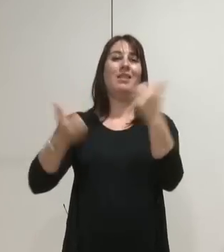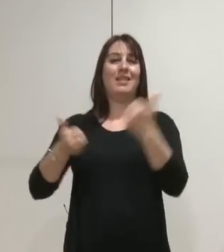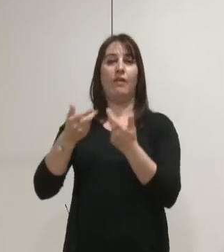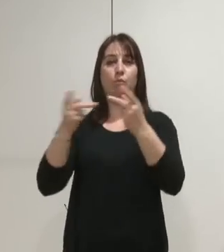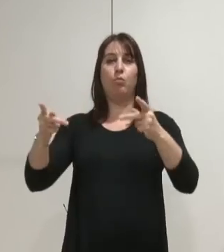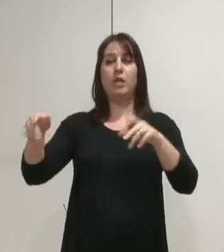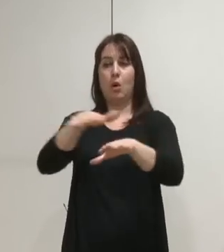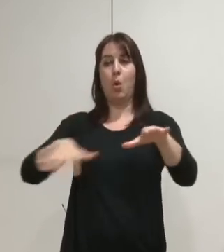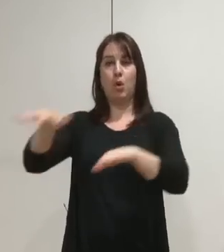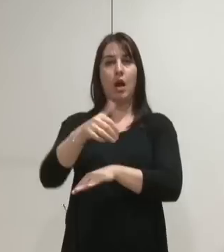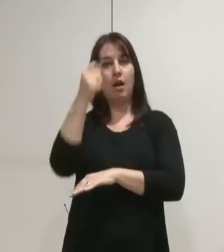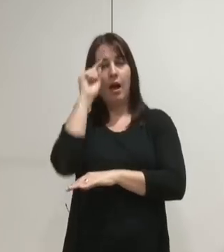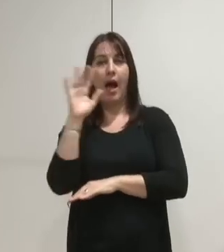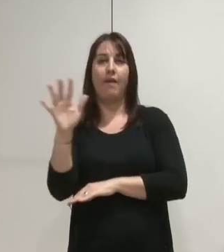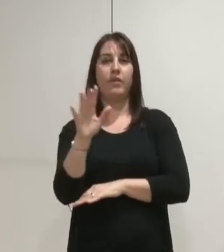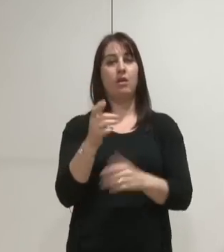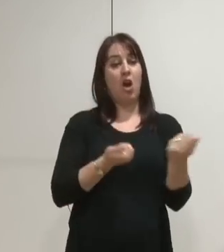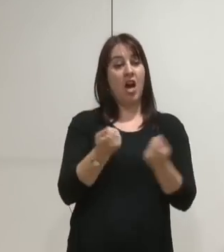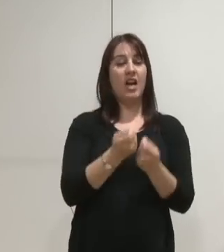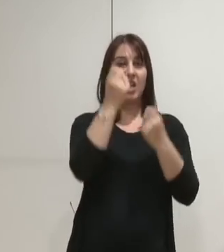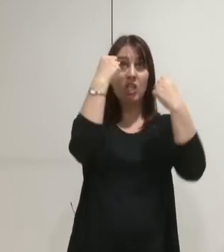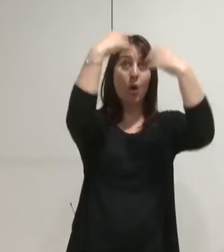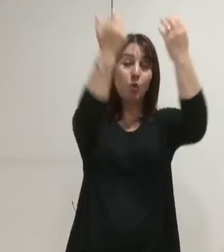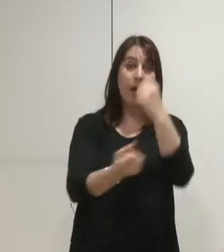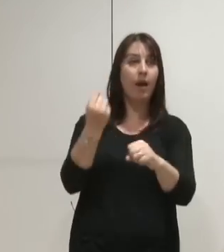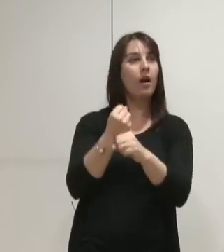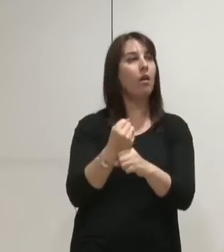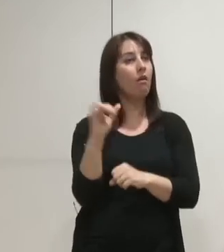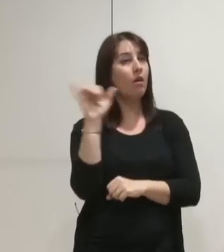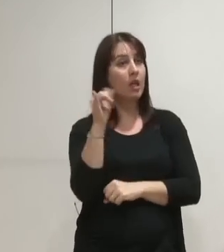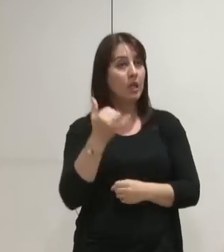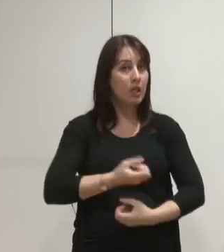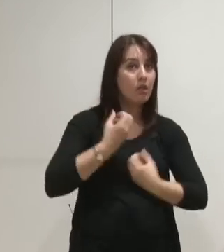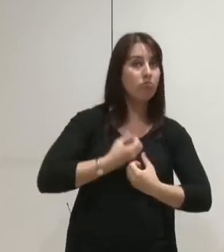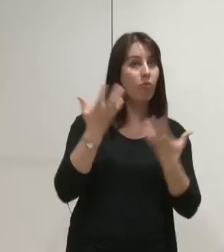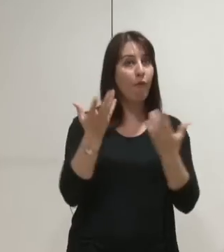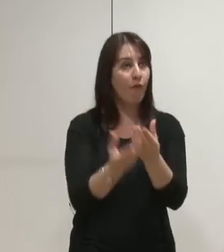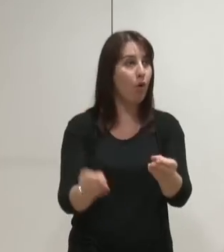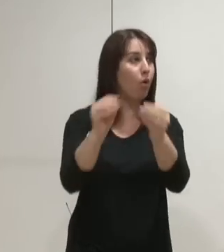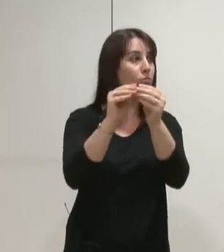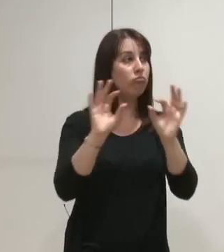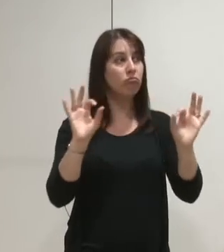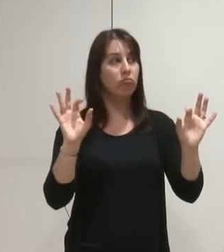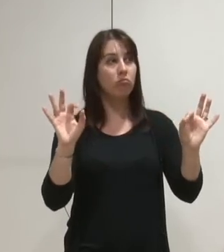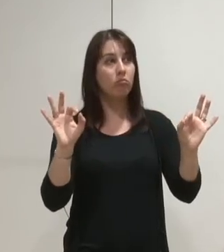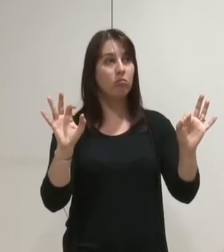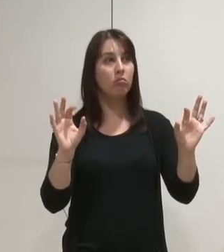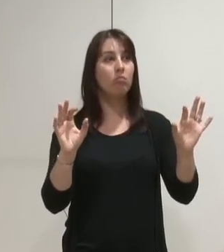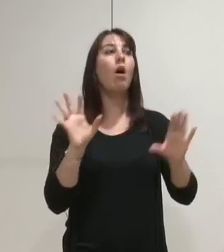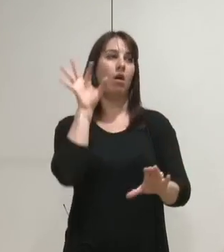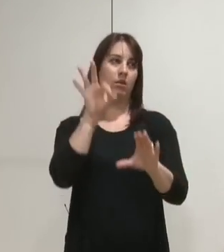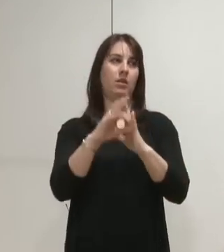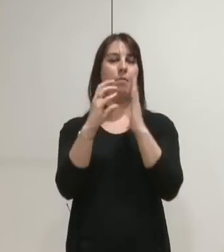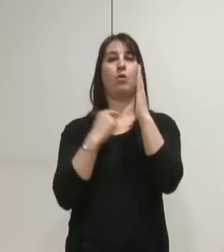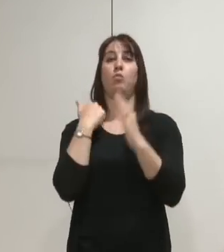donner son avis sur la création d'une régie lumière y y a-t-il des demandesinvention supplémentaire non je mets donc cette